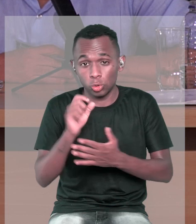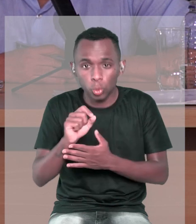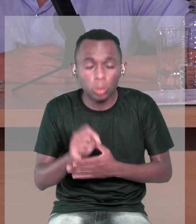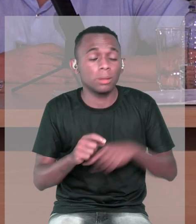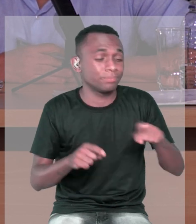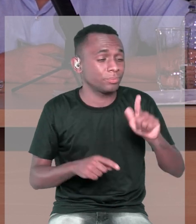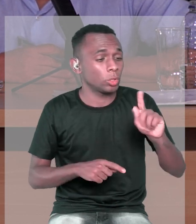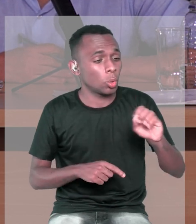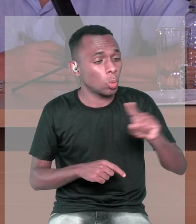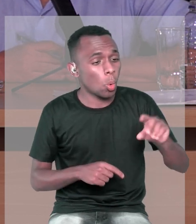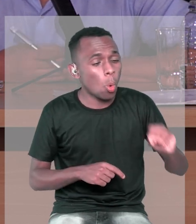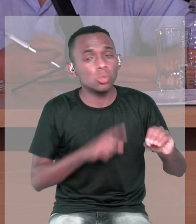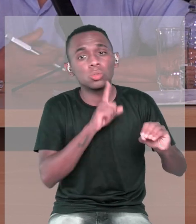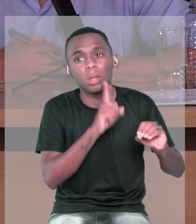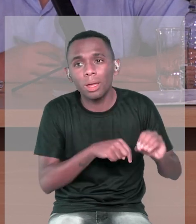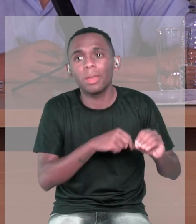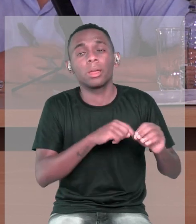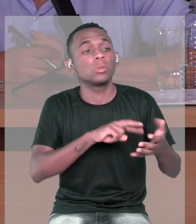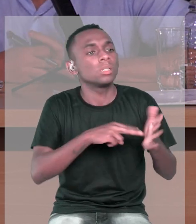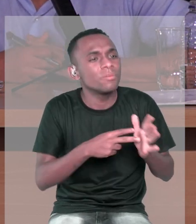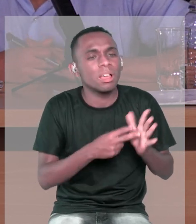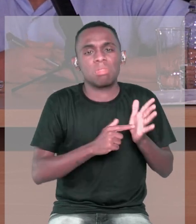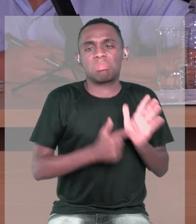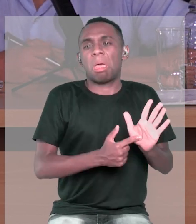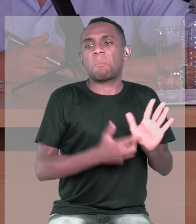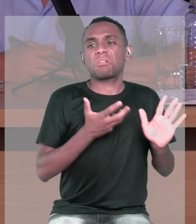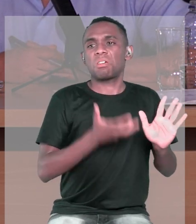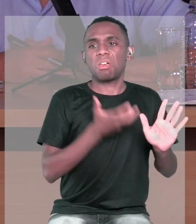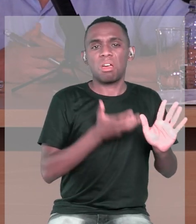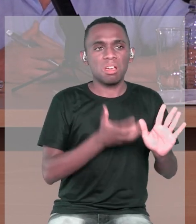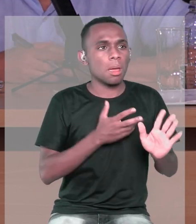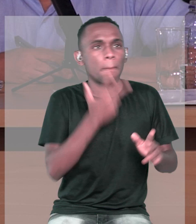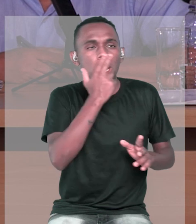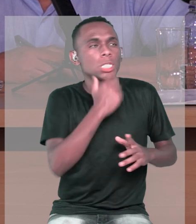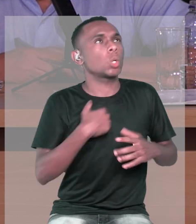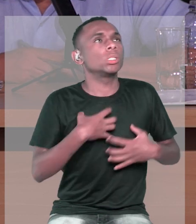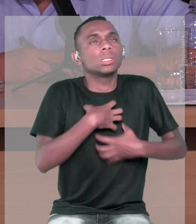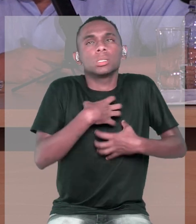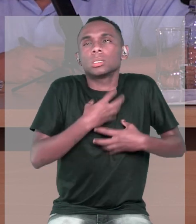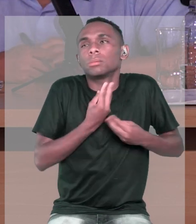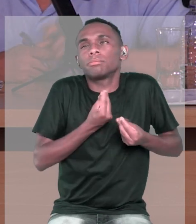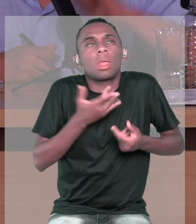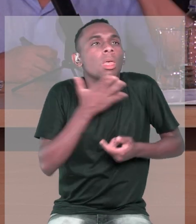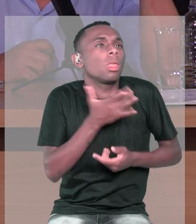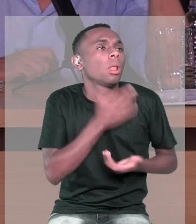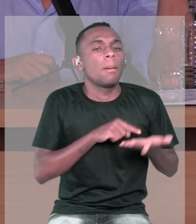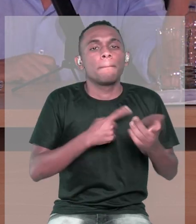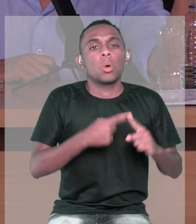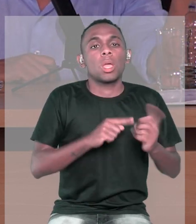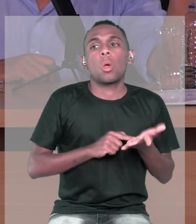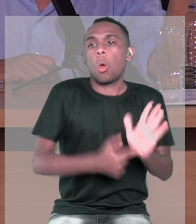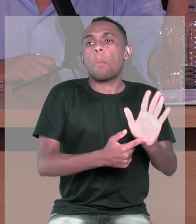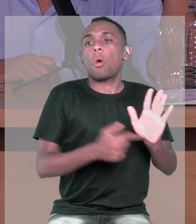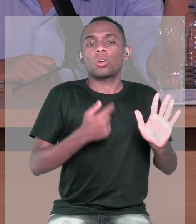de gozo nesse sentido desse abuso, dessa destruição quase orgásmica, né? Primeiro, eu gozo